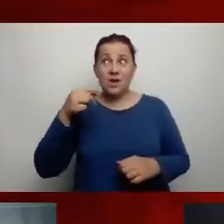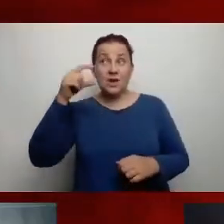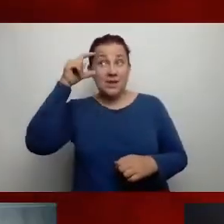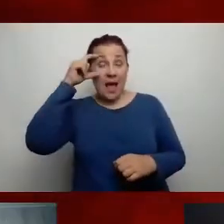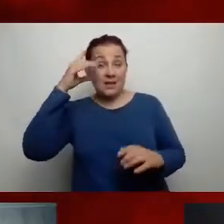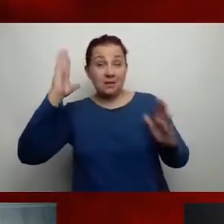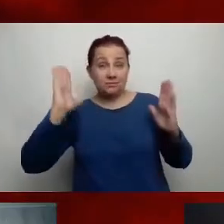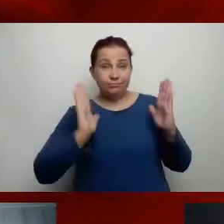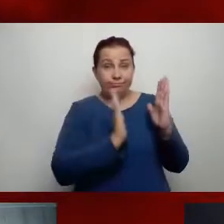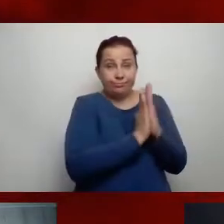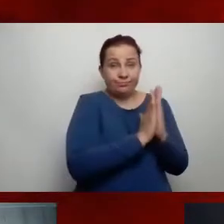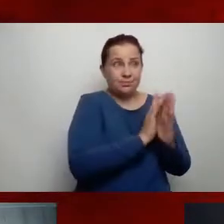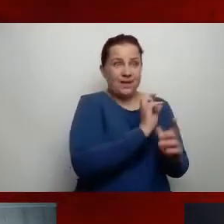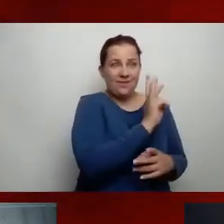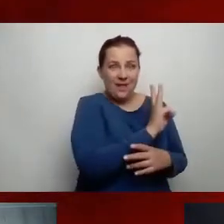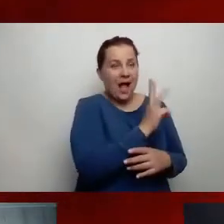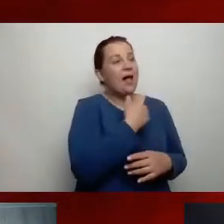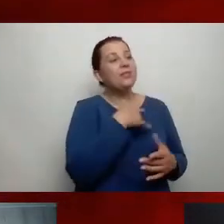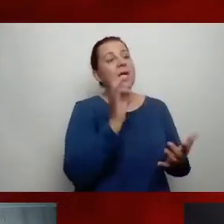pewno cenił w nim